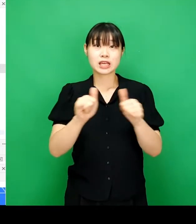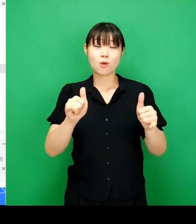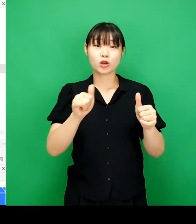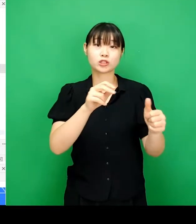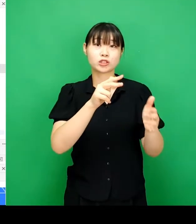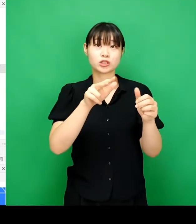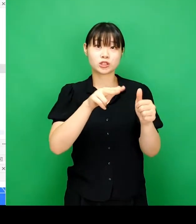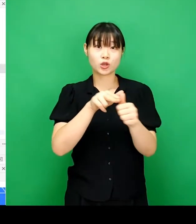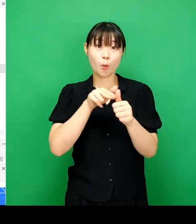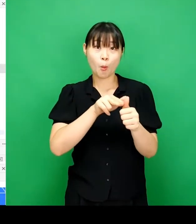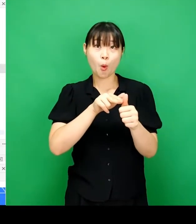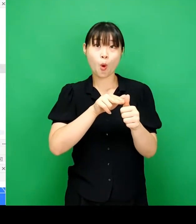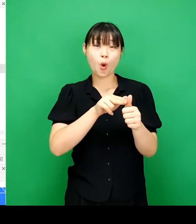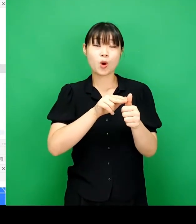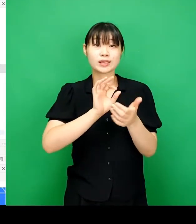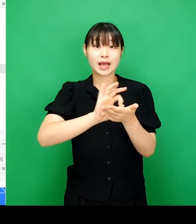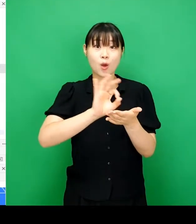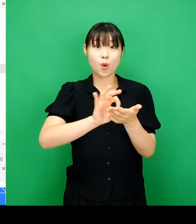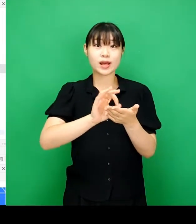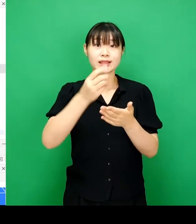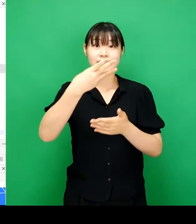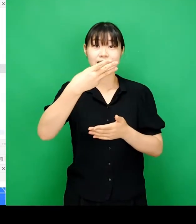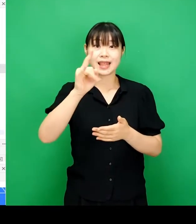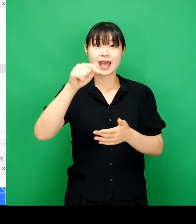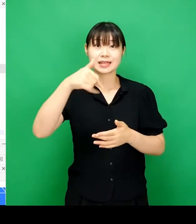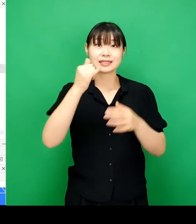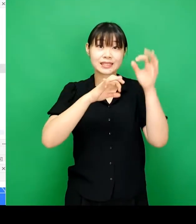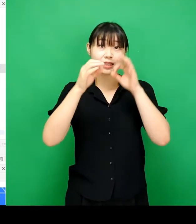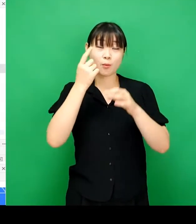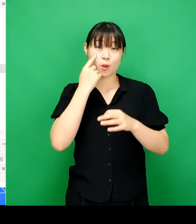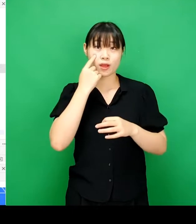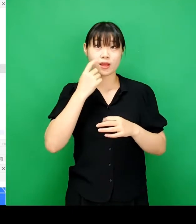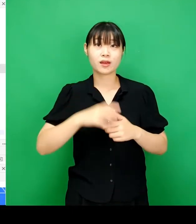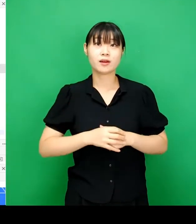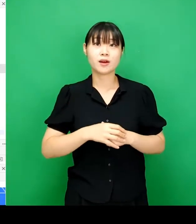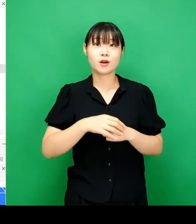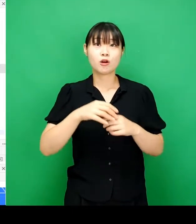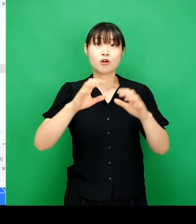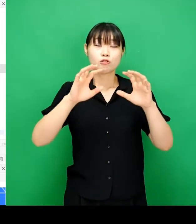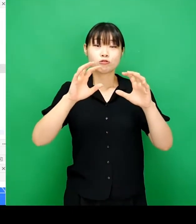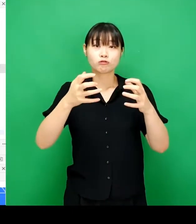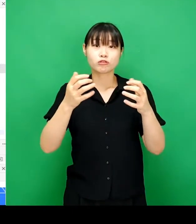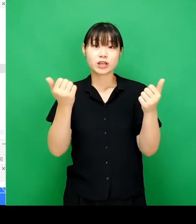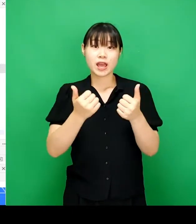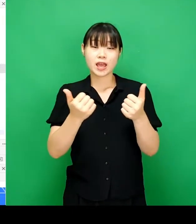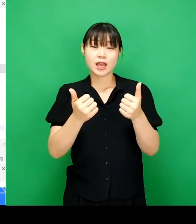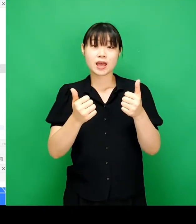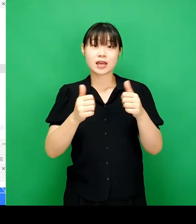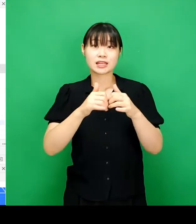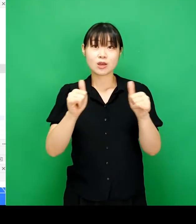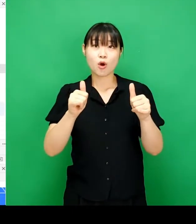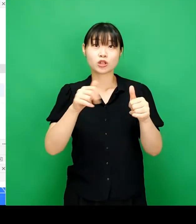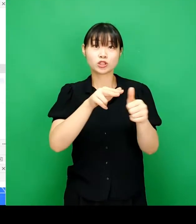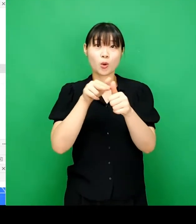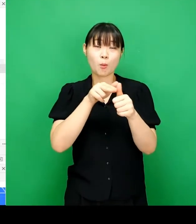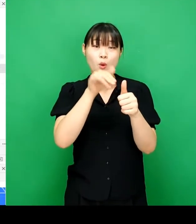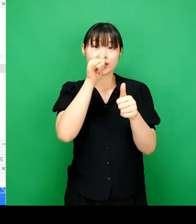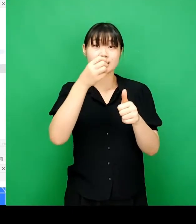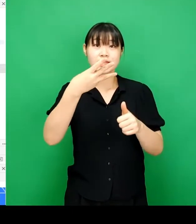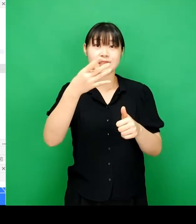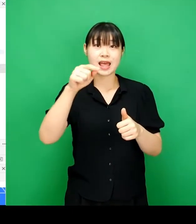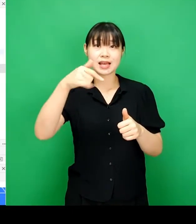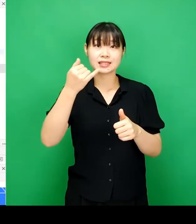이제 국회의원 정보에 사용된 태그를 찾아보겠습니다. 엘리먼트 창에서 국회의원에 대한 정보가